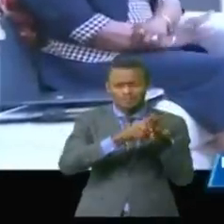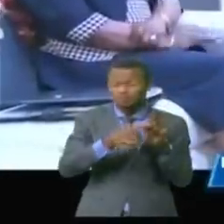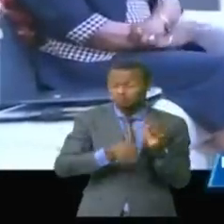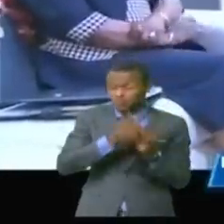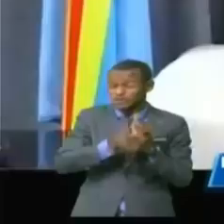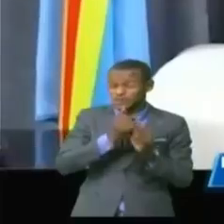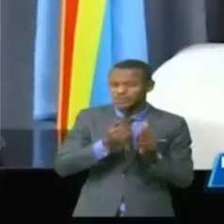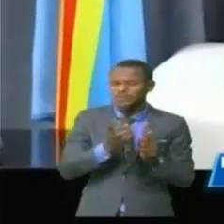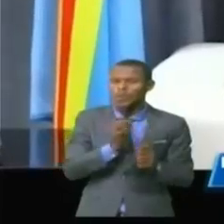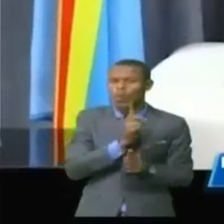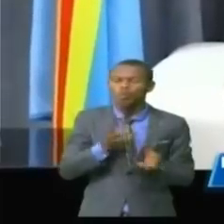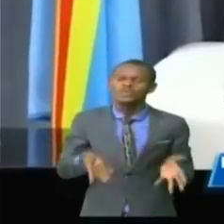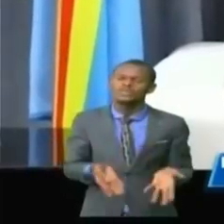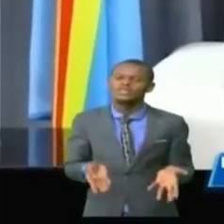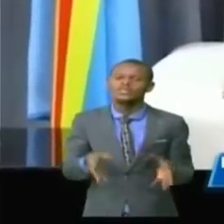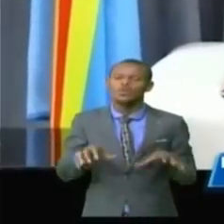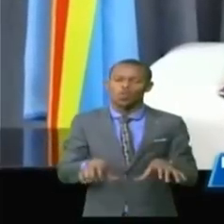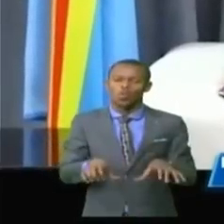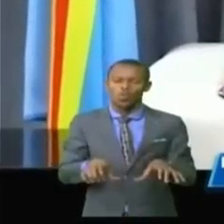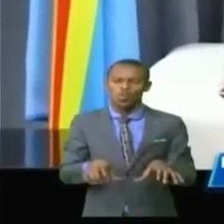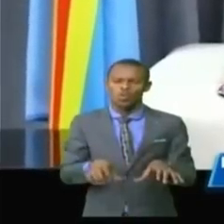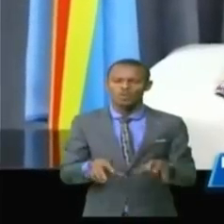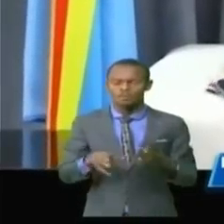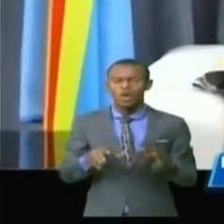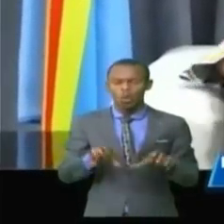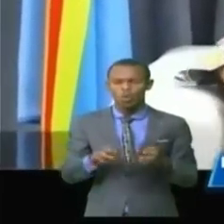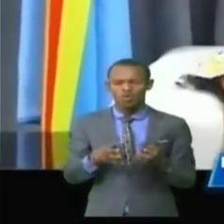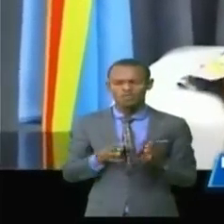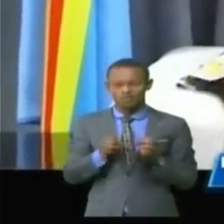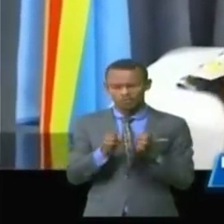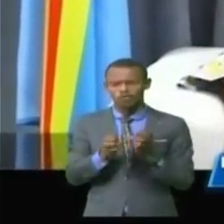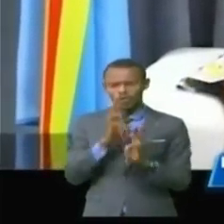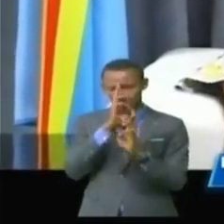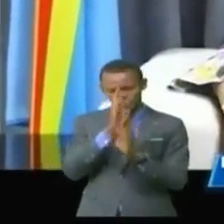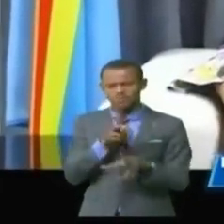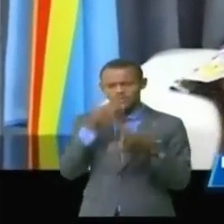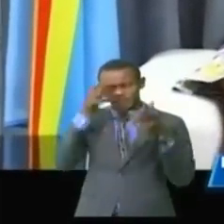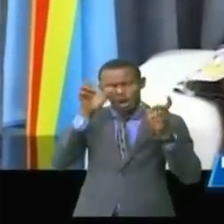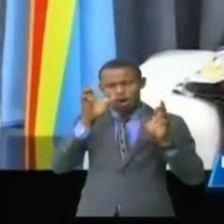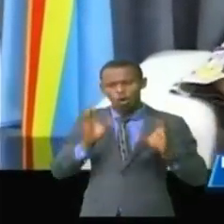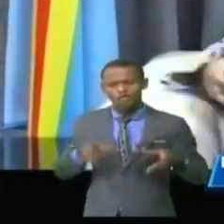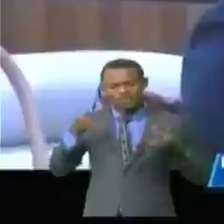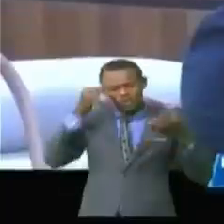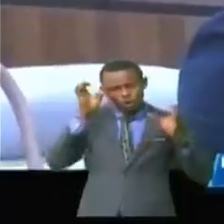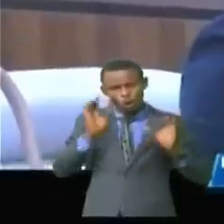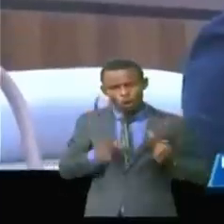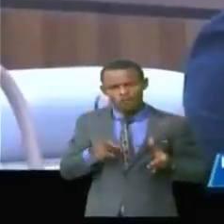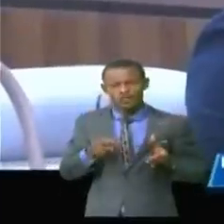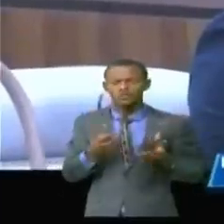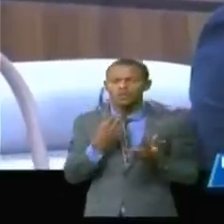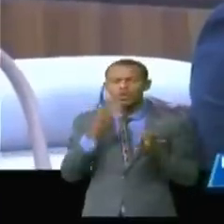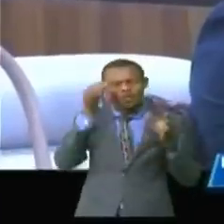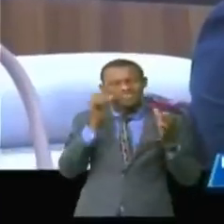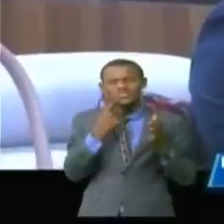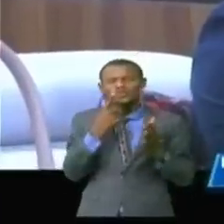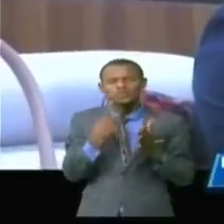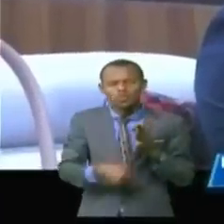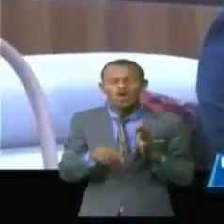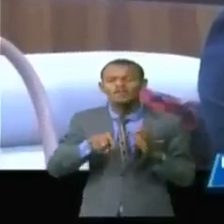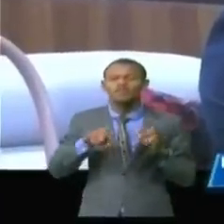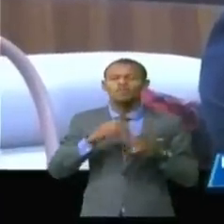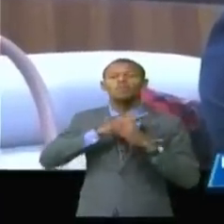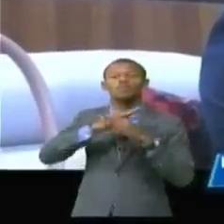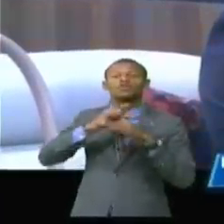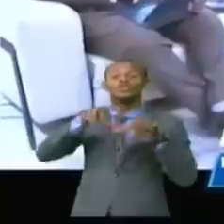l'engagement de ratifier ces conventions. La ministre d'État, ministre de la Justice, Rose Mutombo, est convaincue qu'il faille protéger tout Congolais